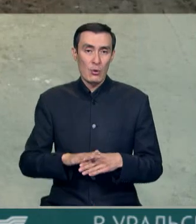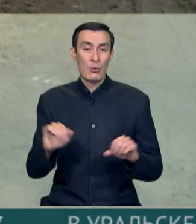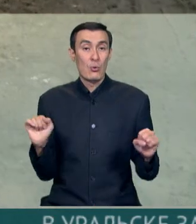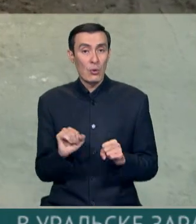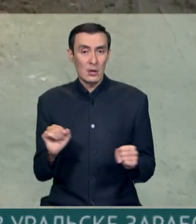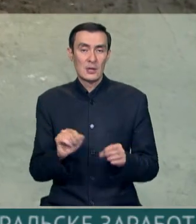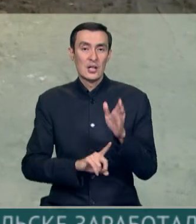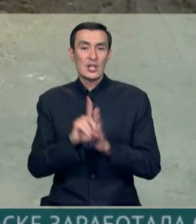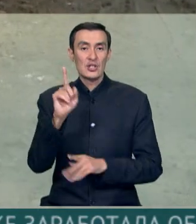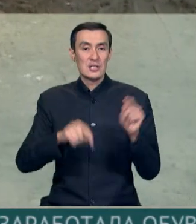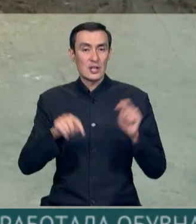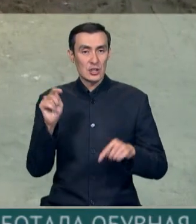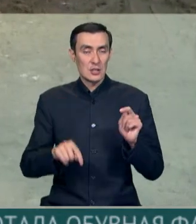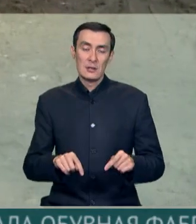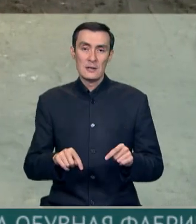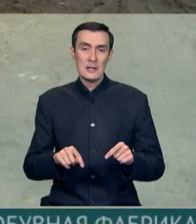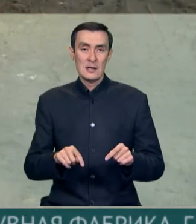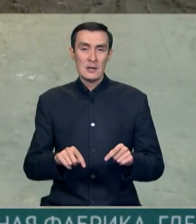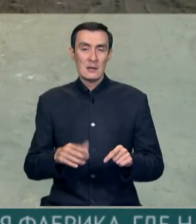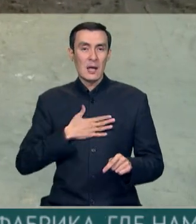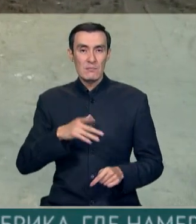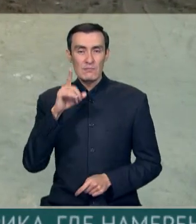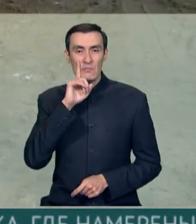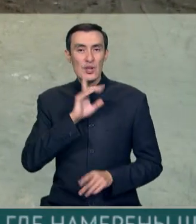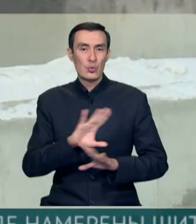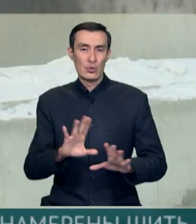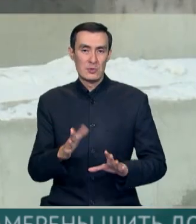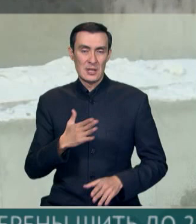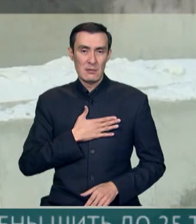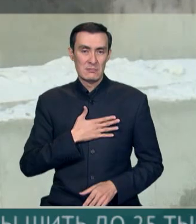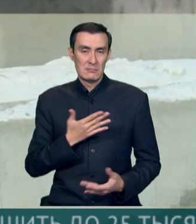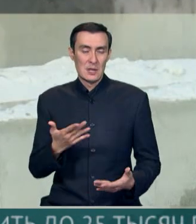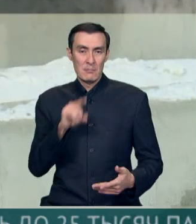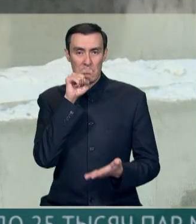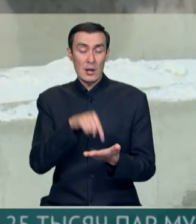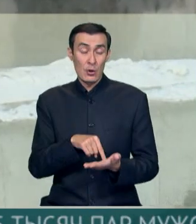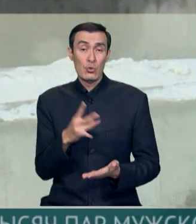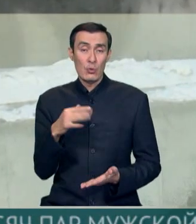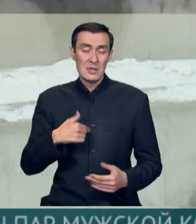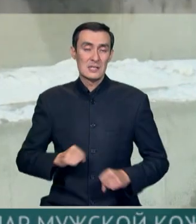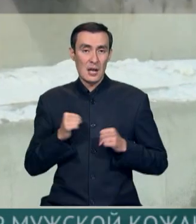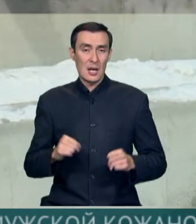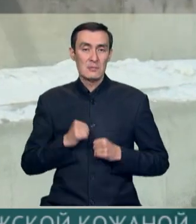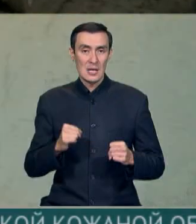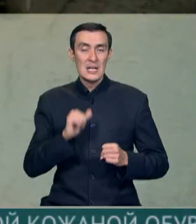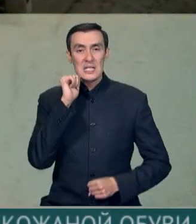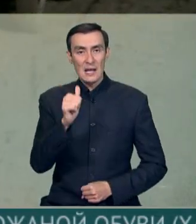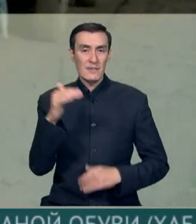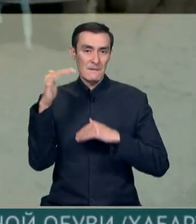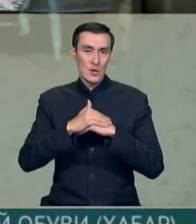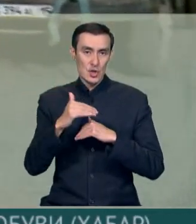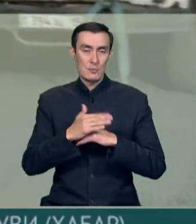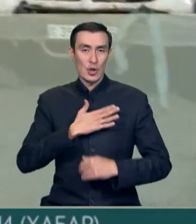холодно, дожди пошли, неудобства вот, для нас создают. Но тем не менее стараемся. Завтра к вечеру, я